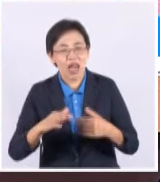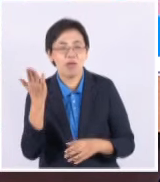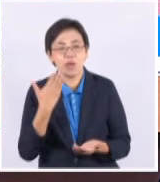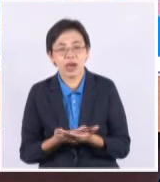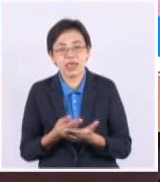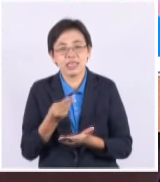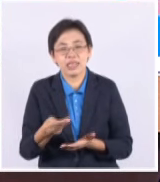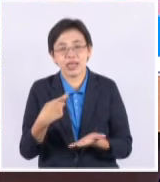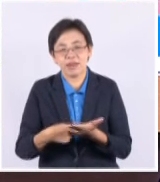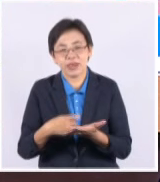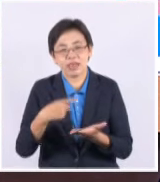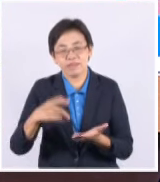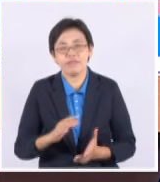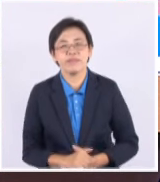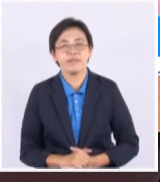ปหมาดๆเลย